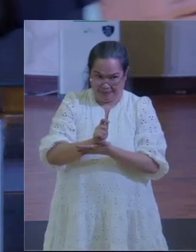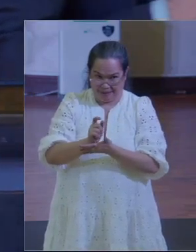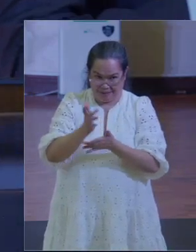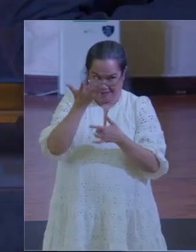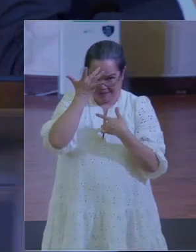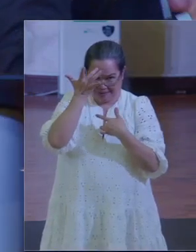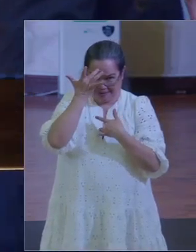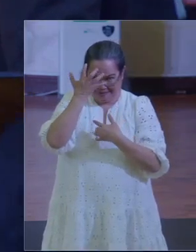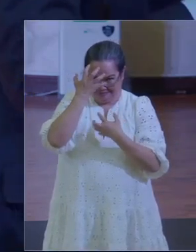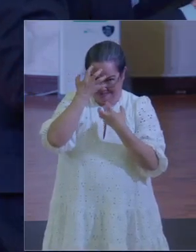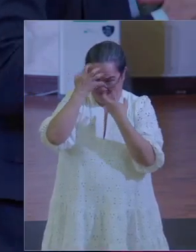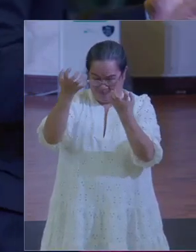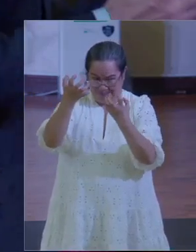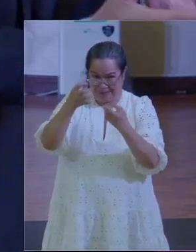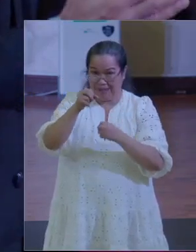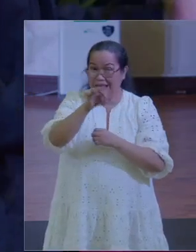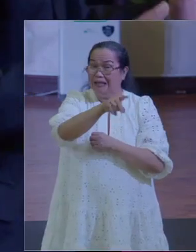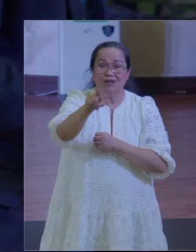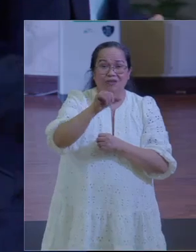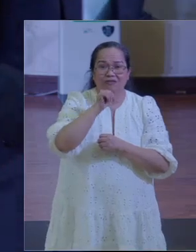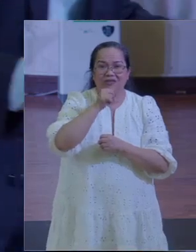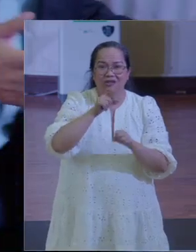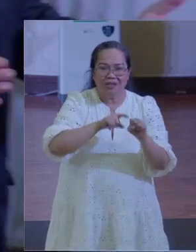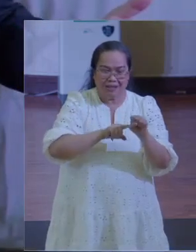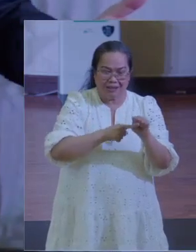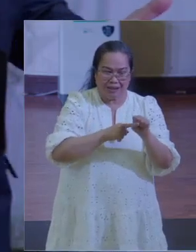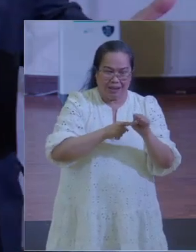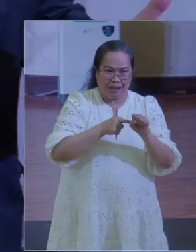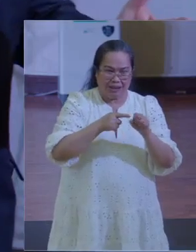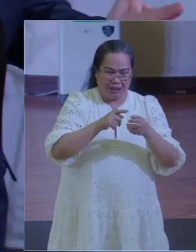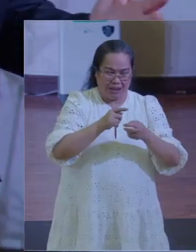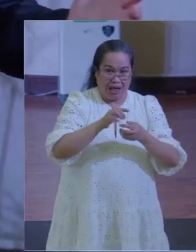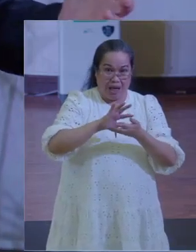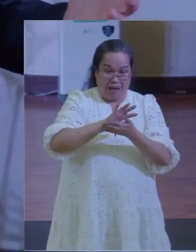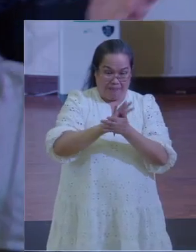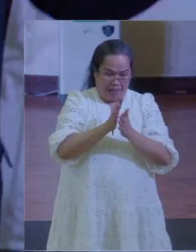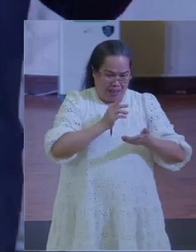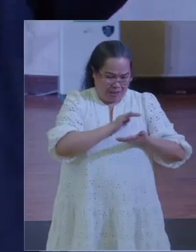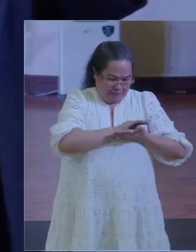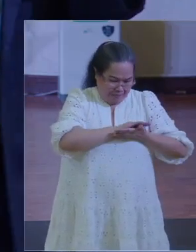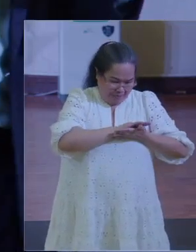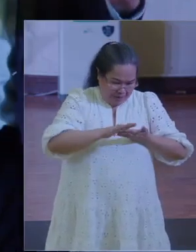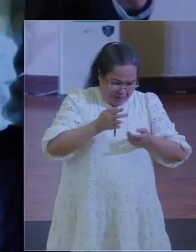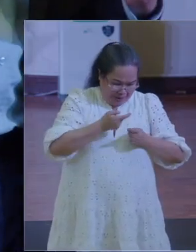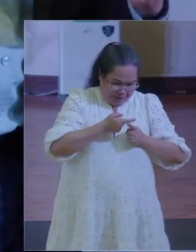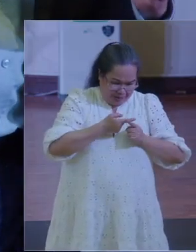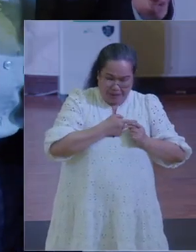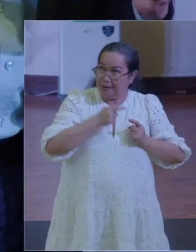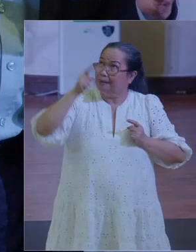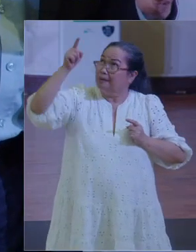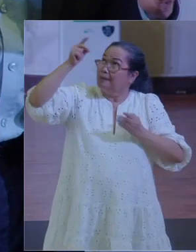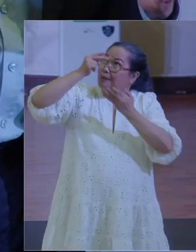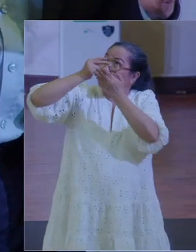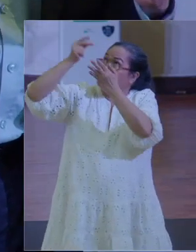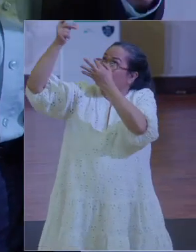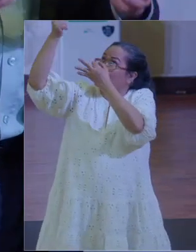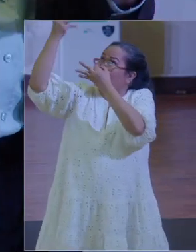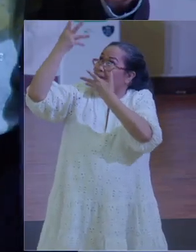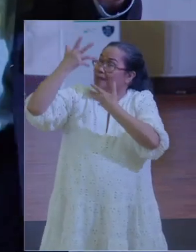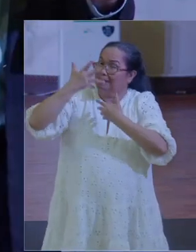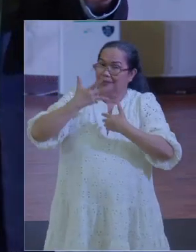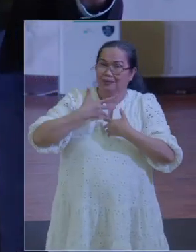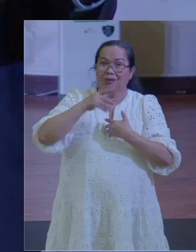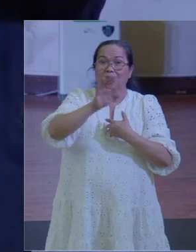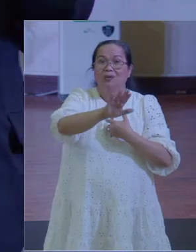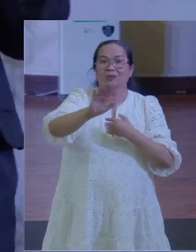Alam nyo kasi, pag hindi ka nagsimula dito sa justification, puspusan ka ng Espiritu Santo, anak ka